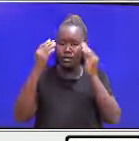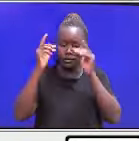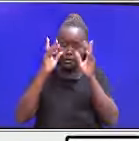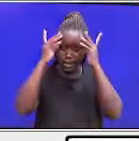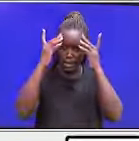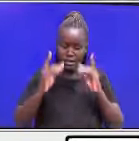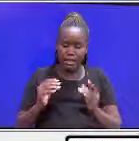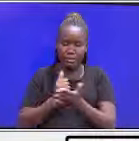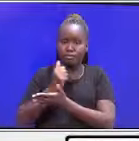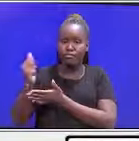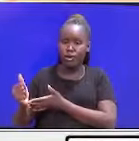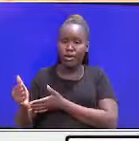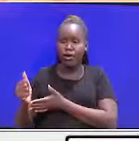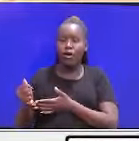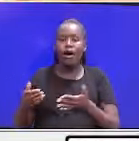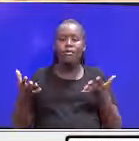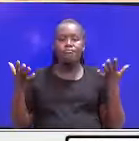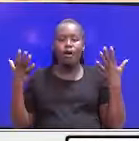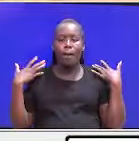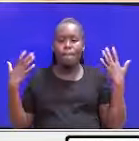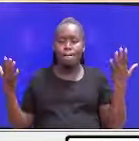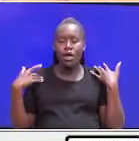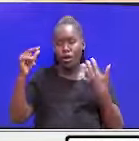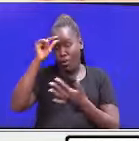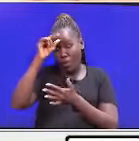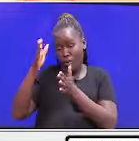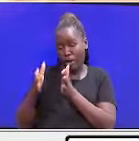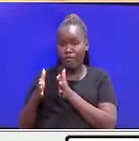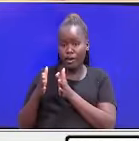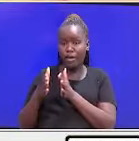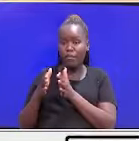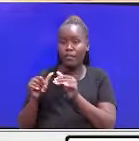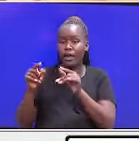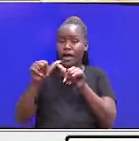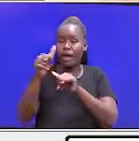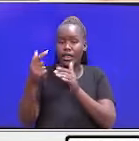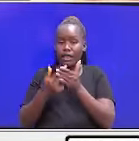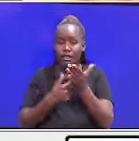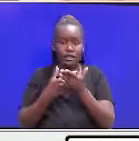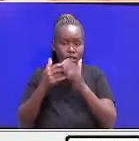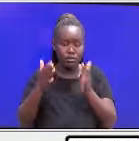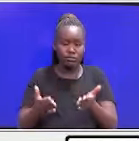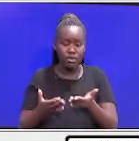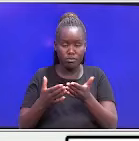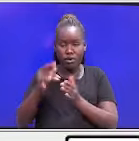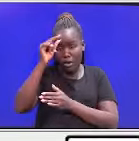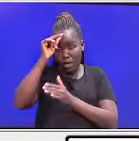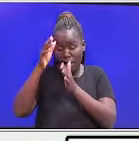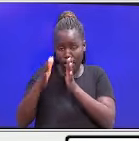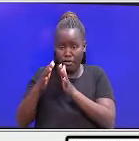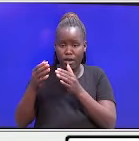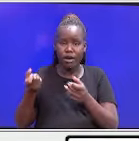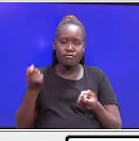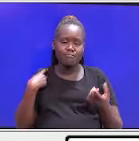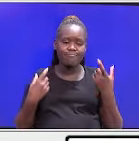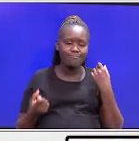wa kumtimua gavana wa Meru Kawira Mwangaza, notisi nyingine ya hoja imewasilishwa dhidi ya gavana Mutai wa kaunti ya Kericho.